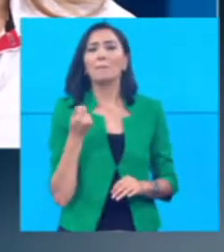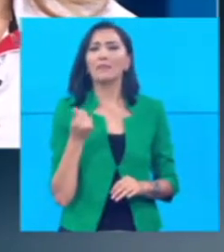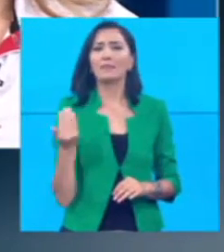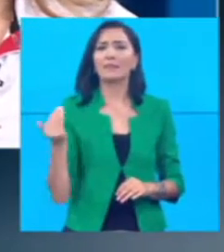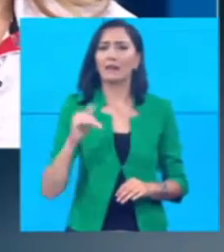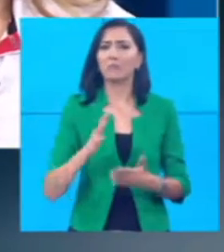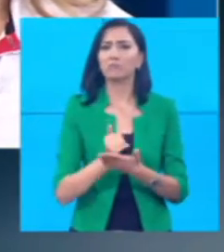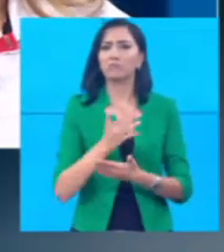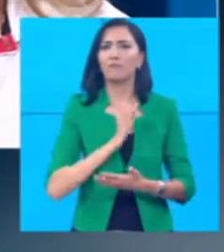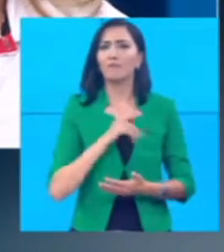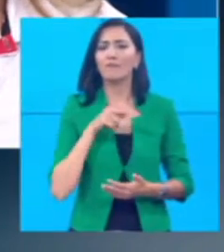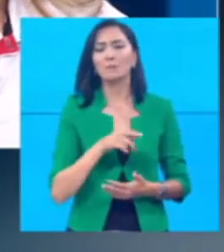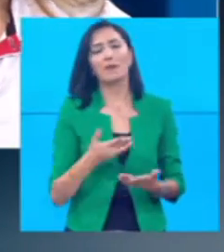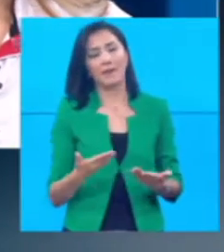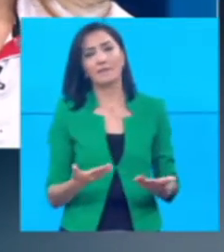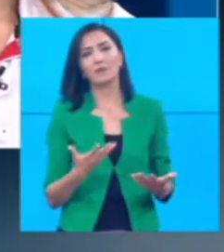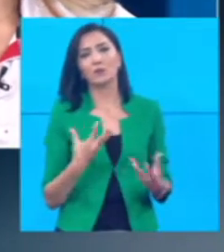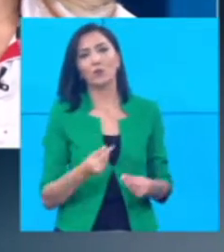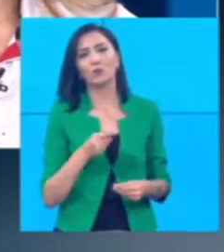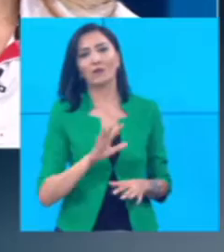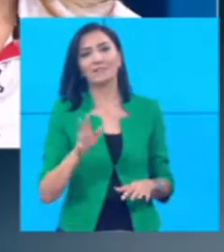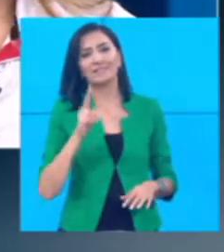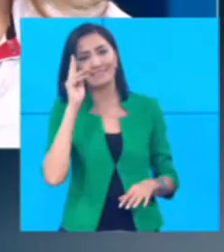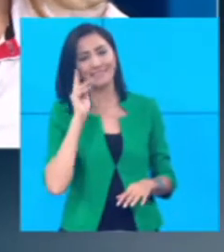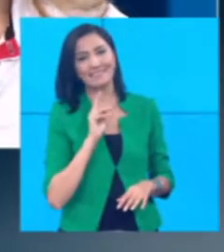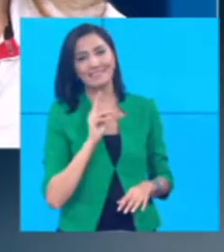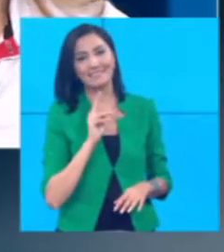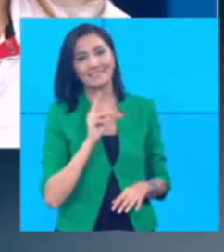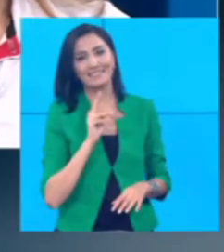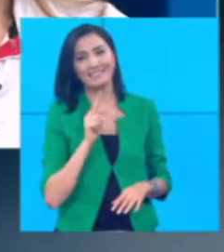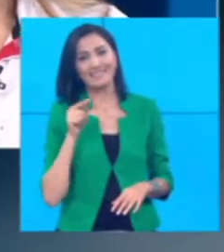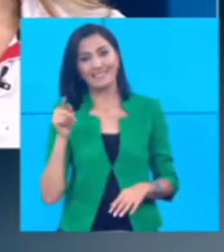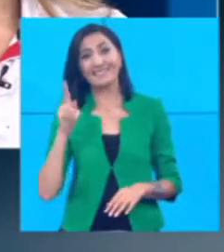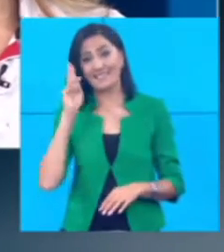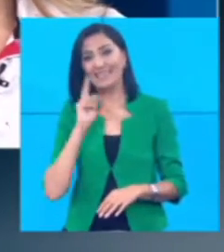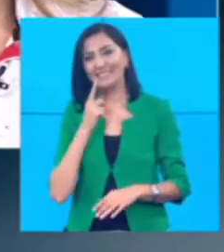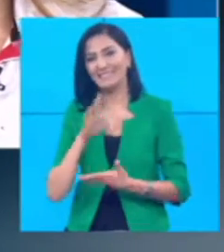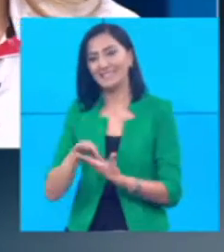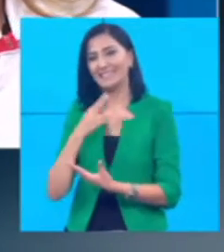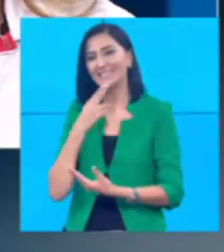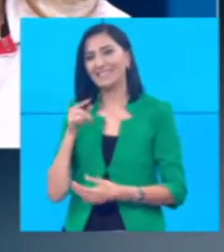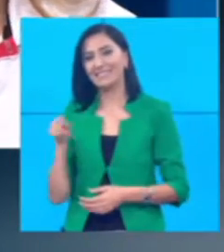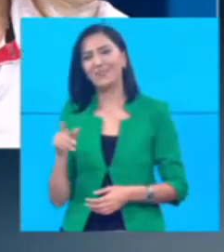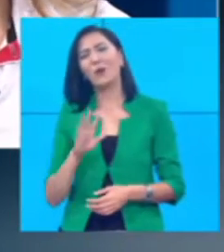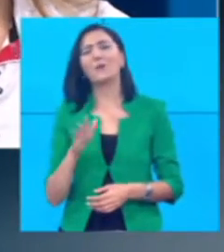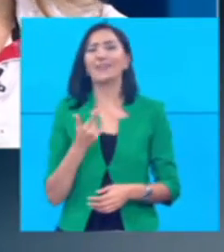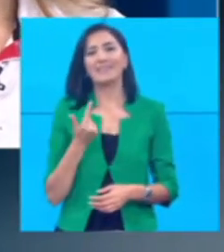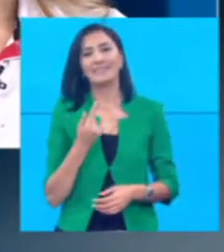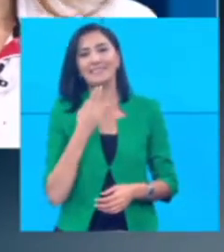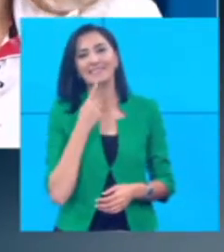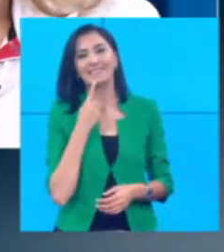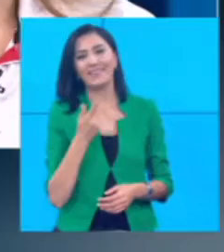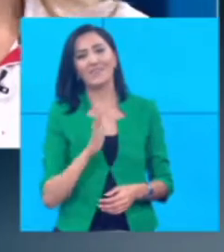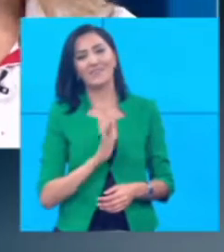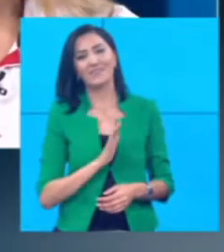maddi getirisi de var maddi değil mi? Maddi getirisi de oluyor tabii ki. Artık zengin meyvesini bir kızsın. Meyvesini alıyorum yani. Zengin bir kız mısın artık? O kadar olmasa